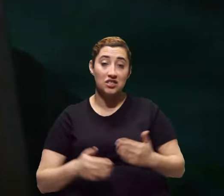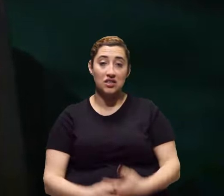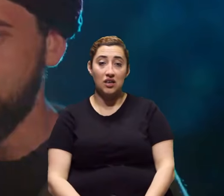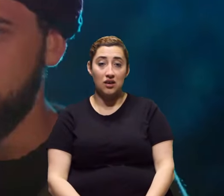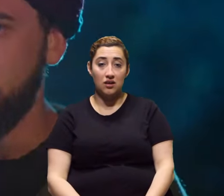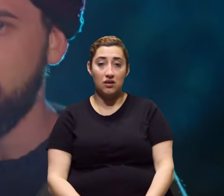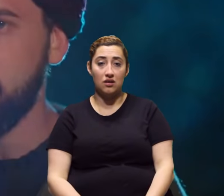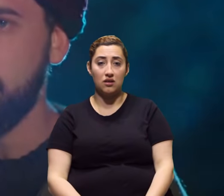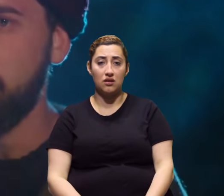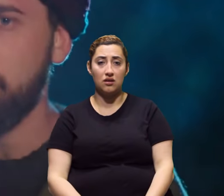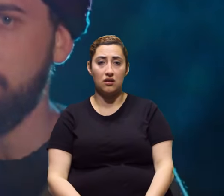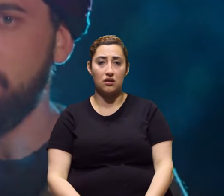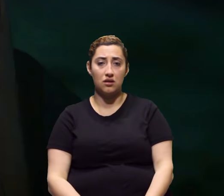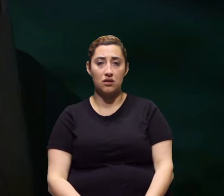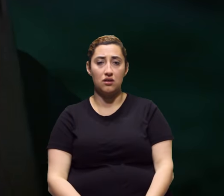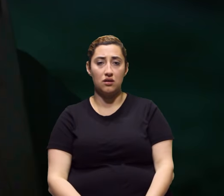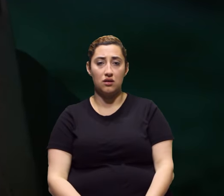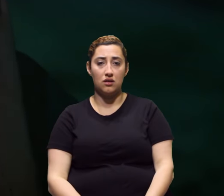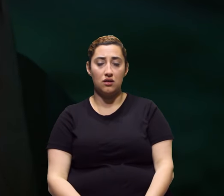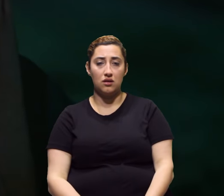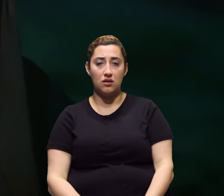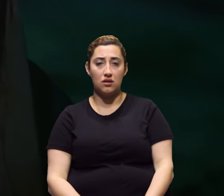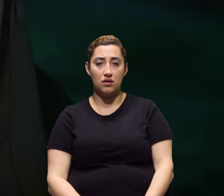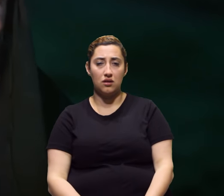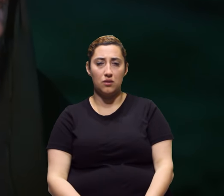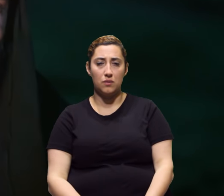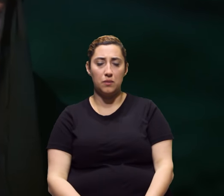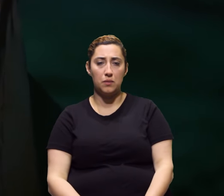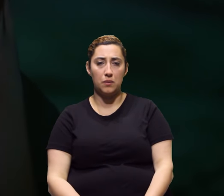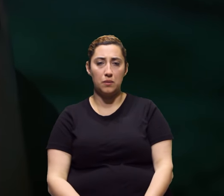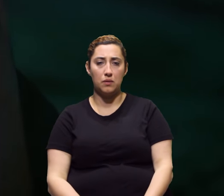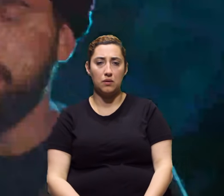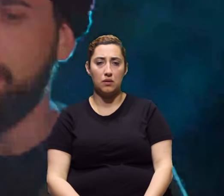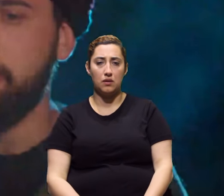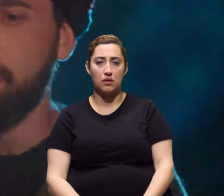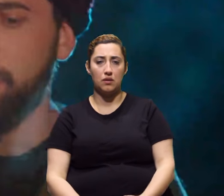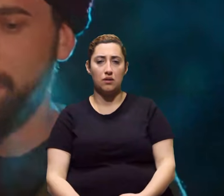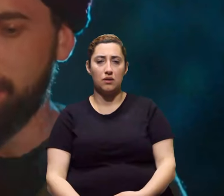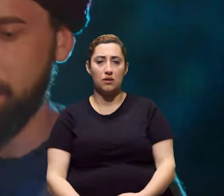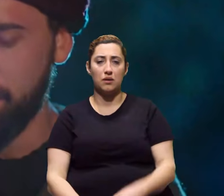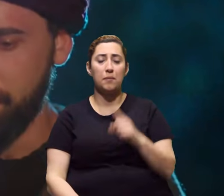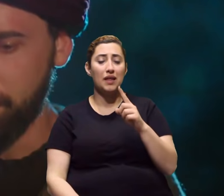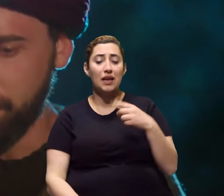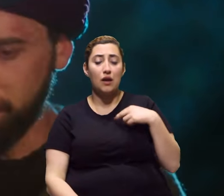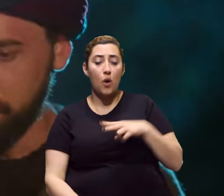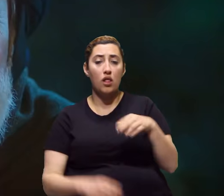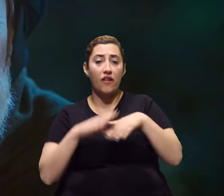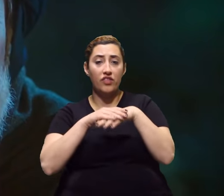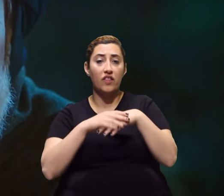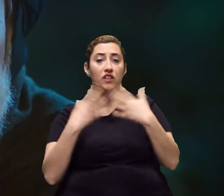Yunus şaşkın şaşkın bakan Adem'e gülümsedi. Bir yolda tanış olup